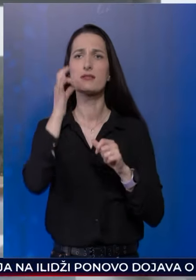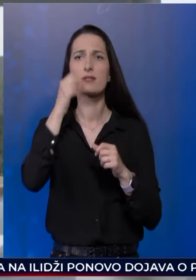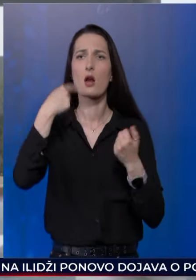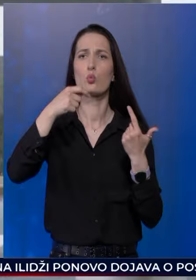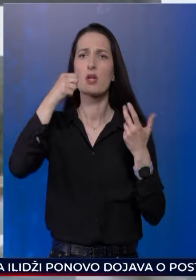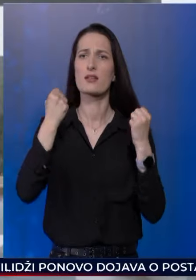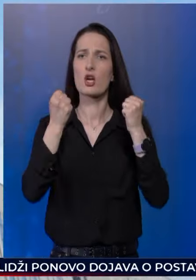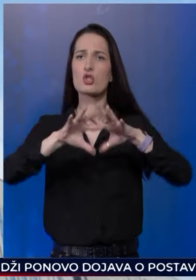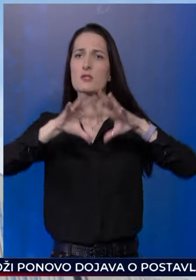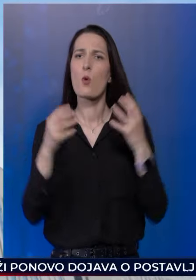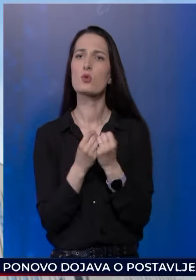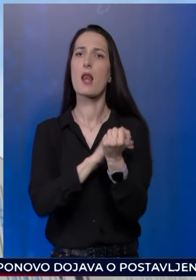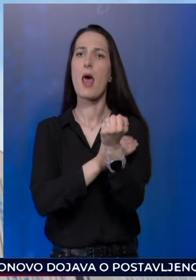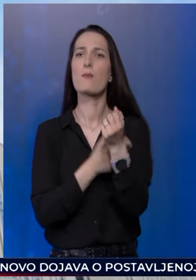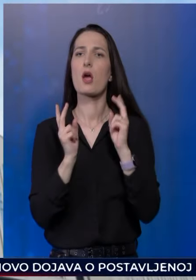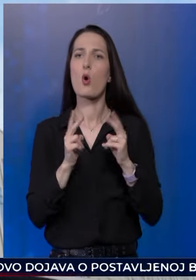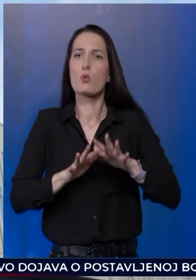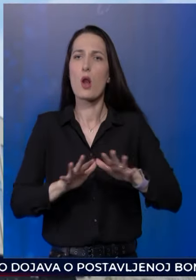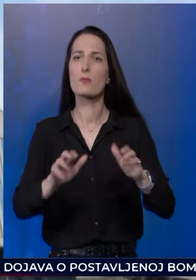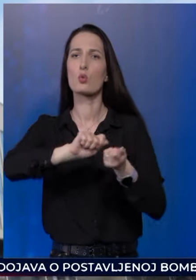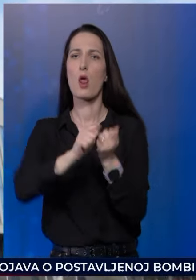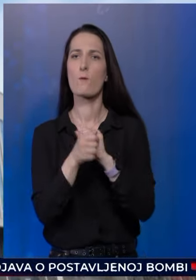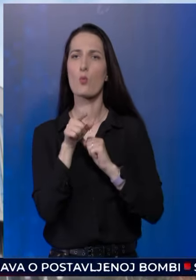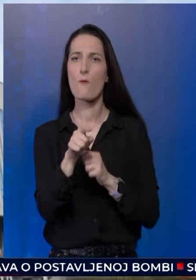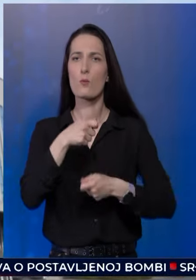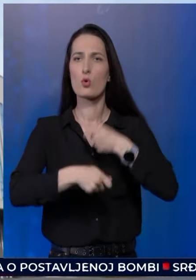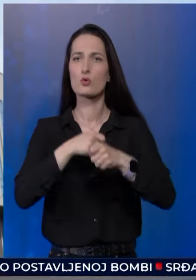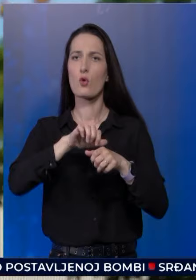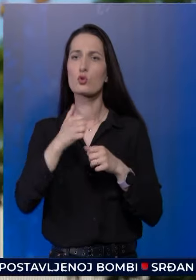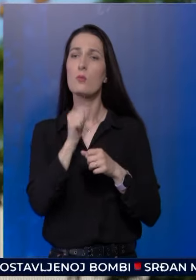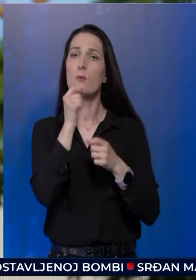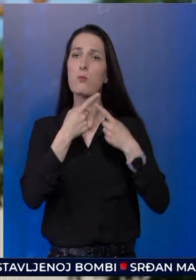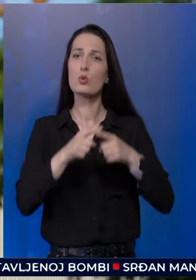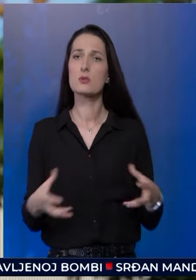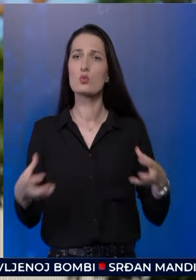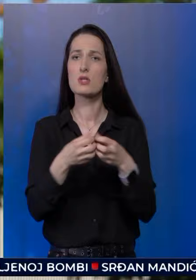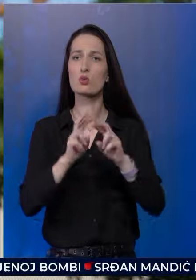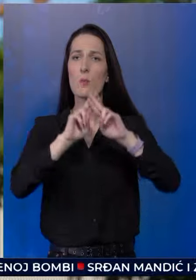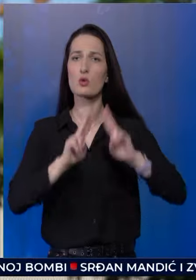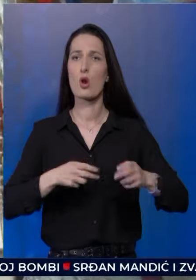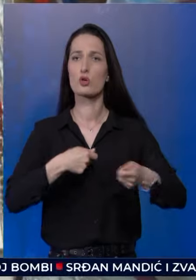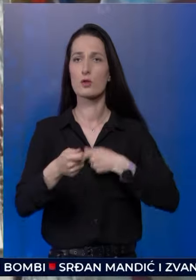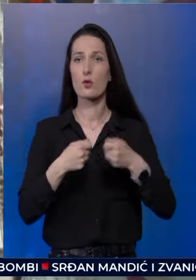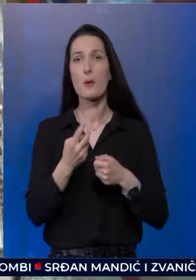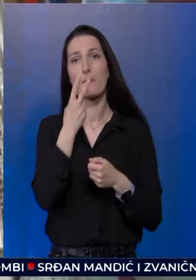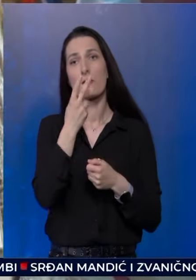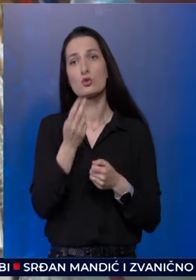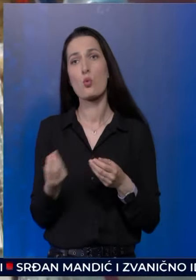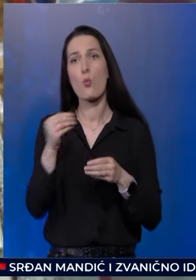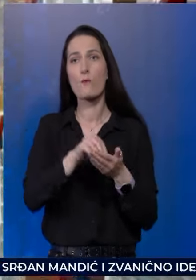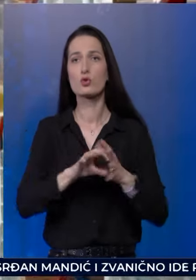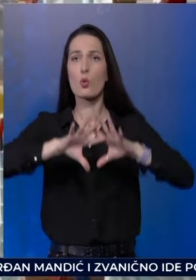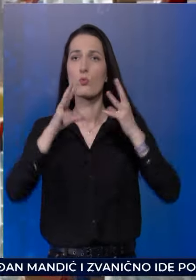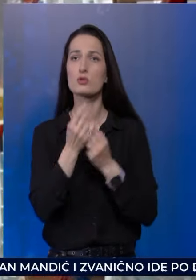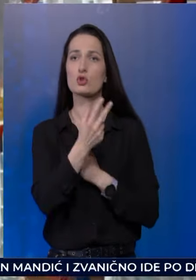bi unapredio reformu svog poslovnog okruženja, posebno u sektoru međunarodne trgovine. Predviđeno je uvođenje ukupno 34